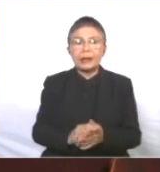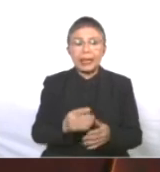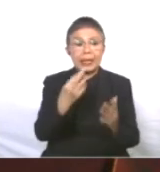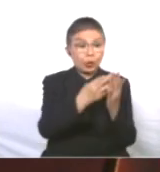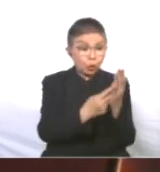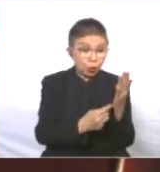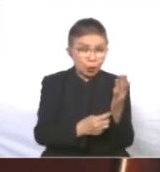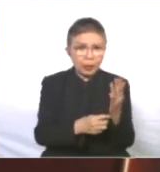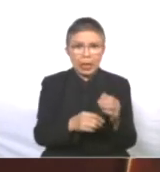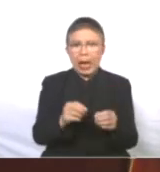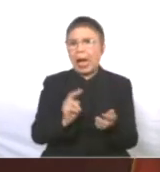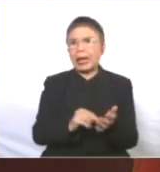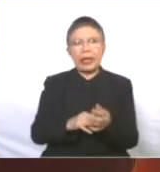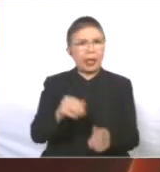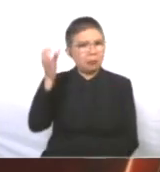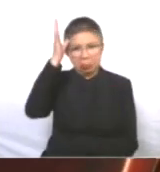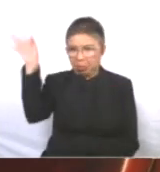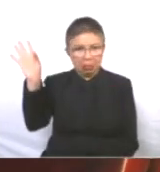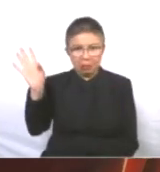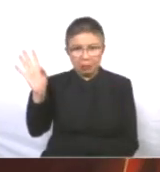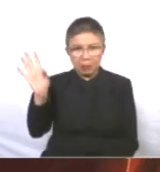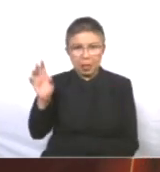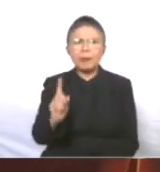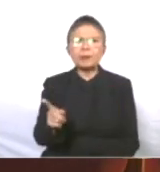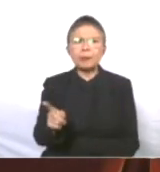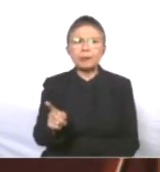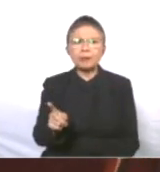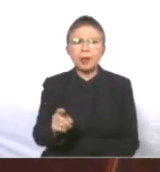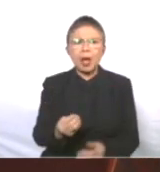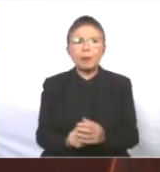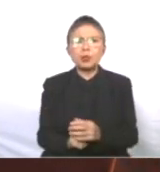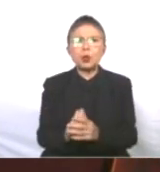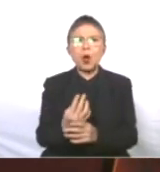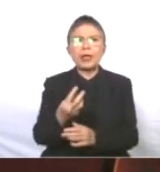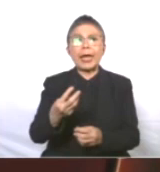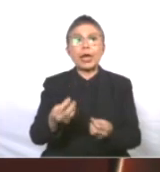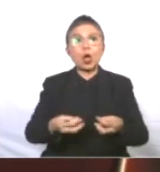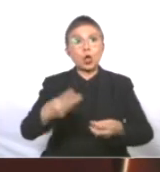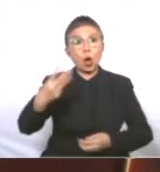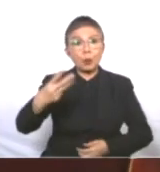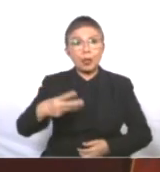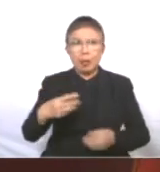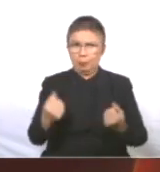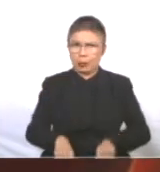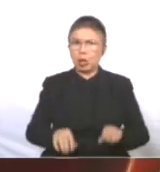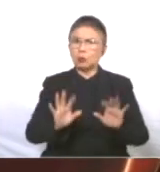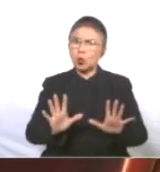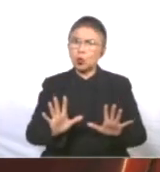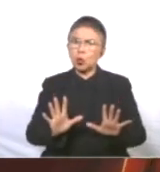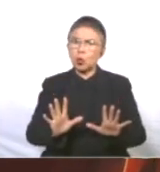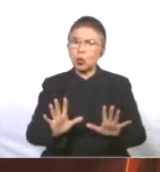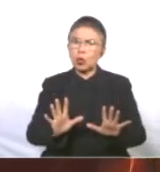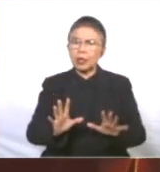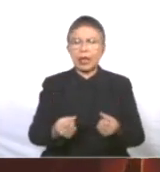angka itu hampir tidak masuk akal. Karena pertumbuhan ekonomi bisa 10. Padahal selama ini